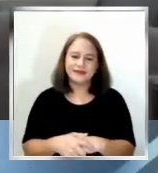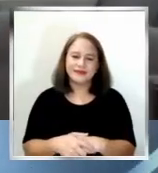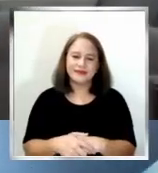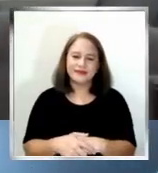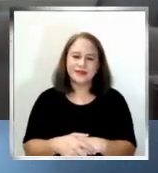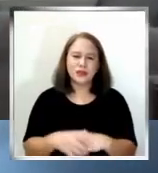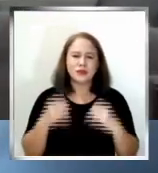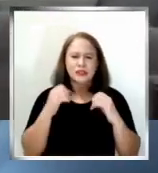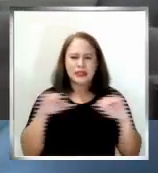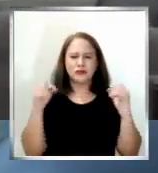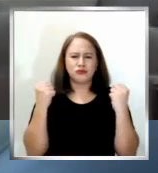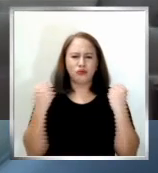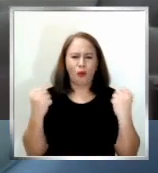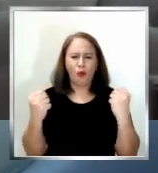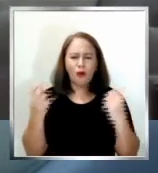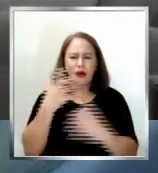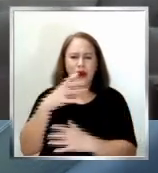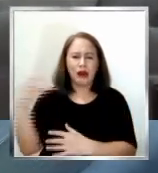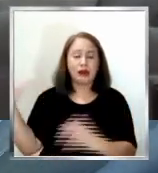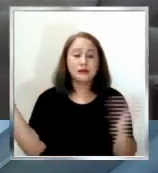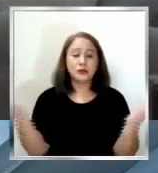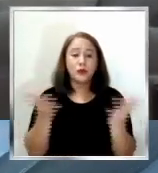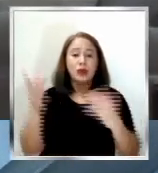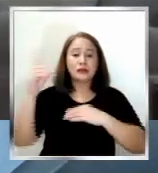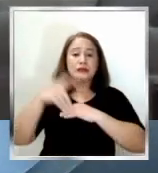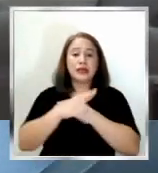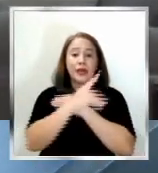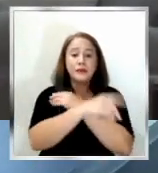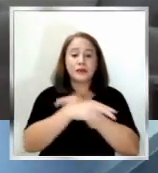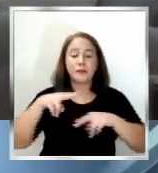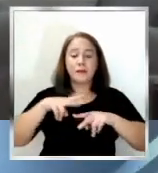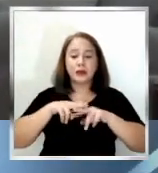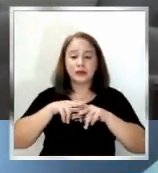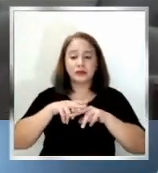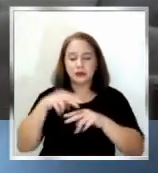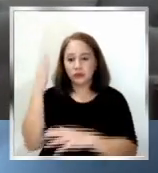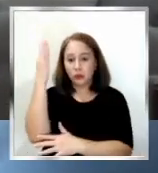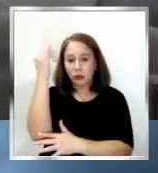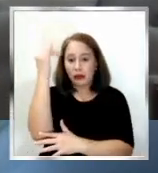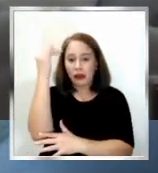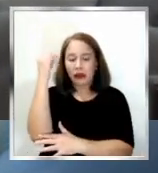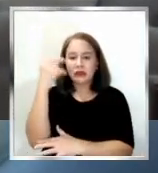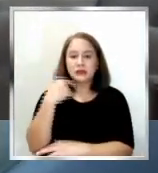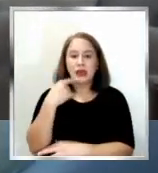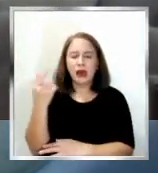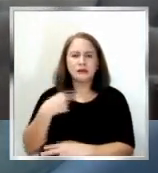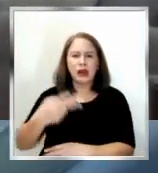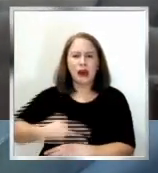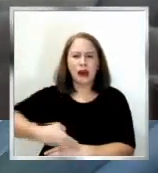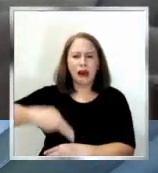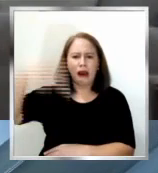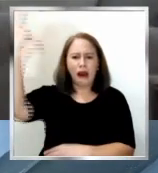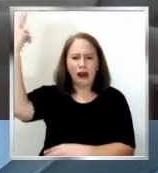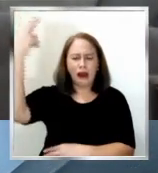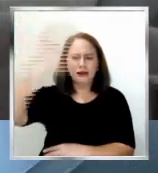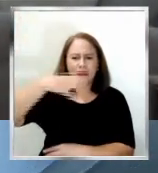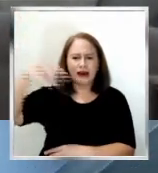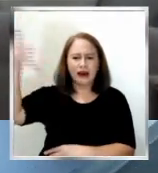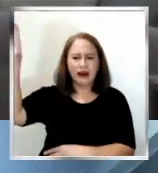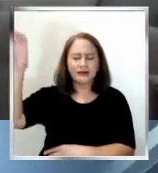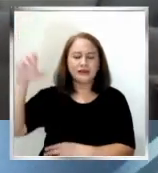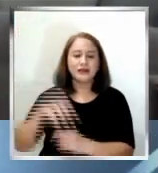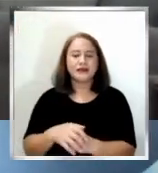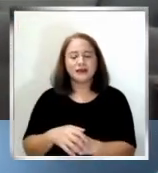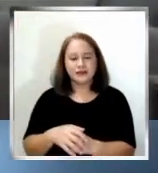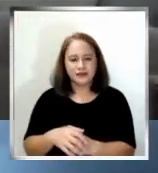ang init dyan sa Mayya, Dagupan, Pangasinan dahil naitala yung pinakamataas na init factor